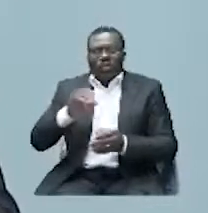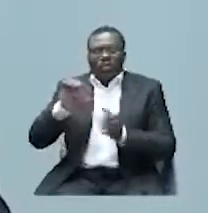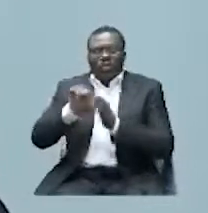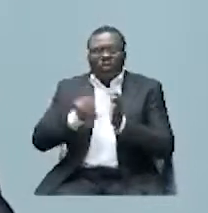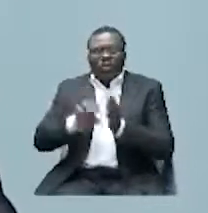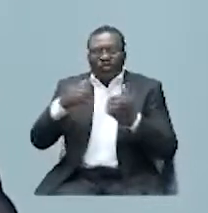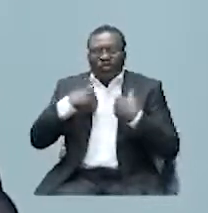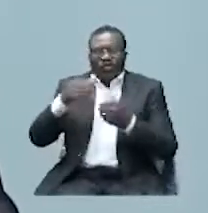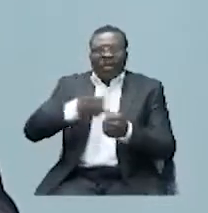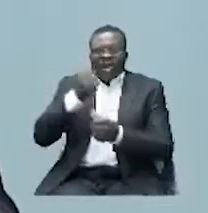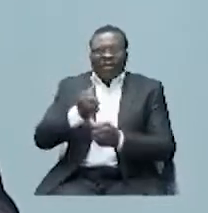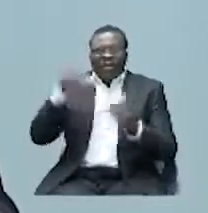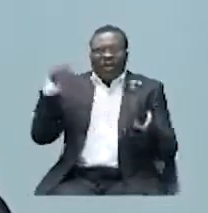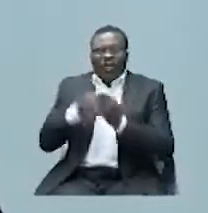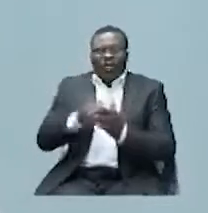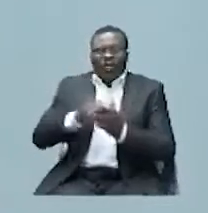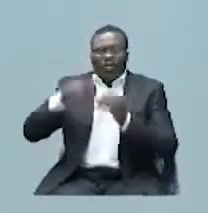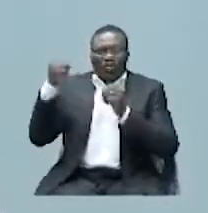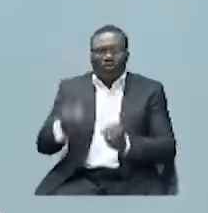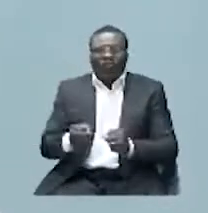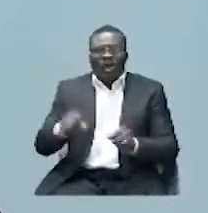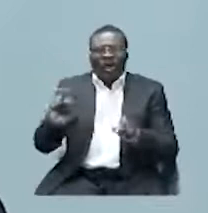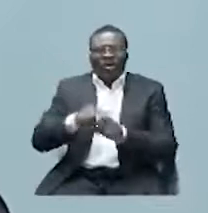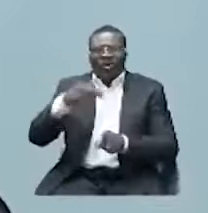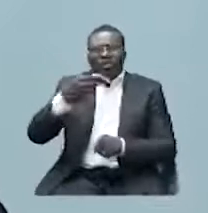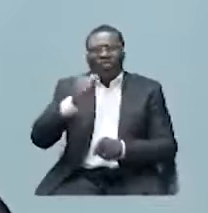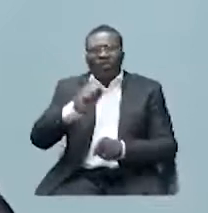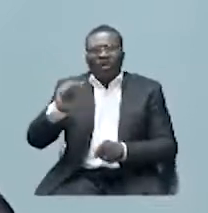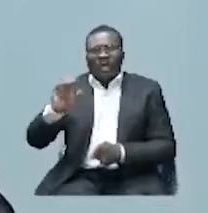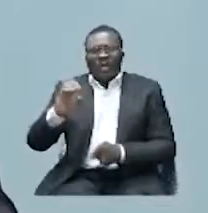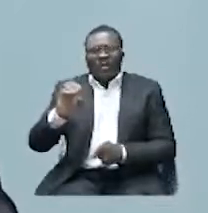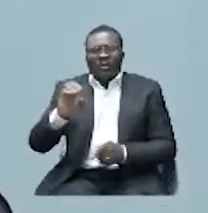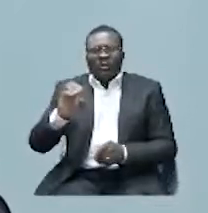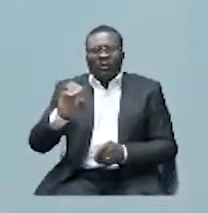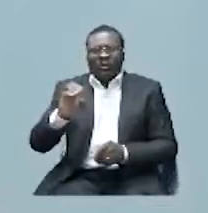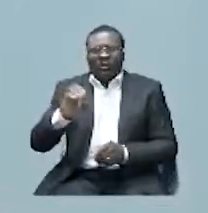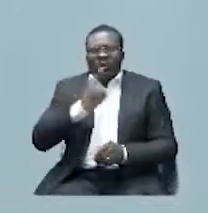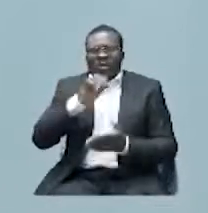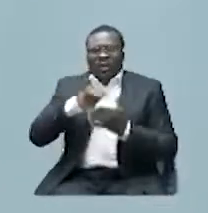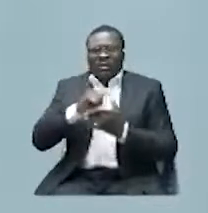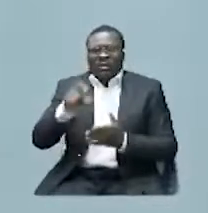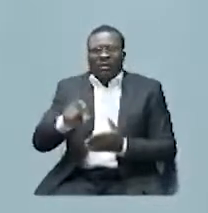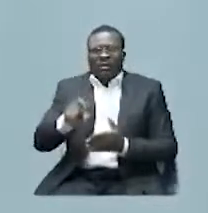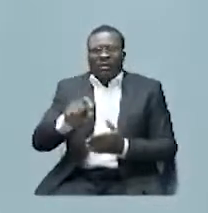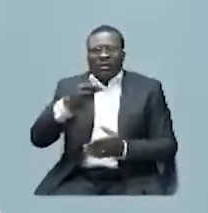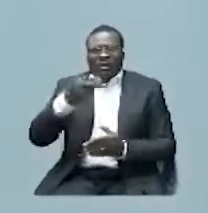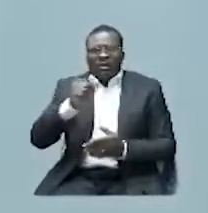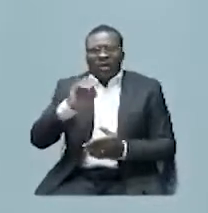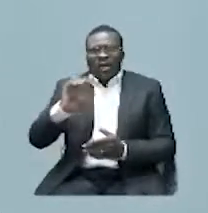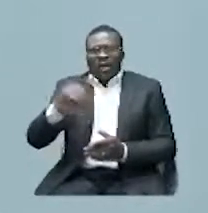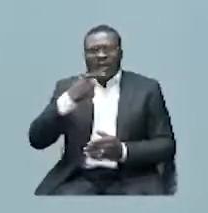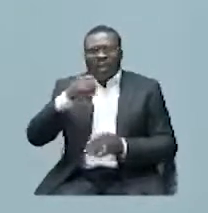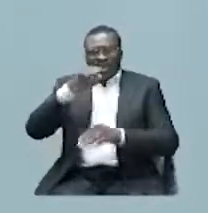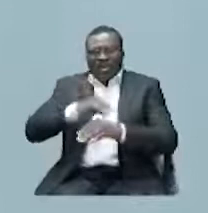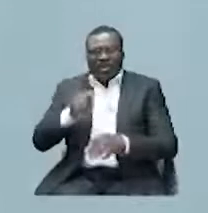a établi des contre-pouvoirs, comme la HAC, qui vous régit. Est-ce que la HAC, qui est appelée un pouvoir, parce